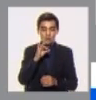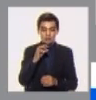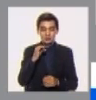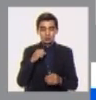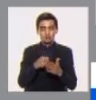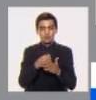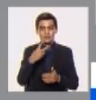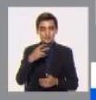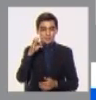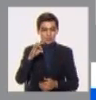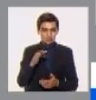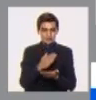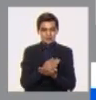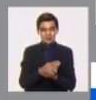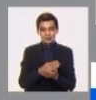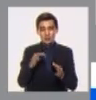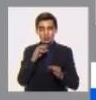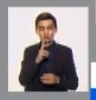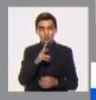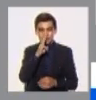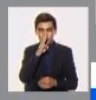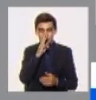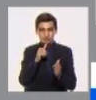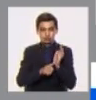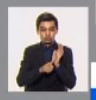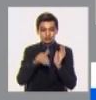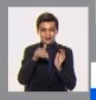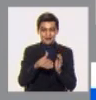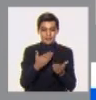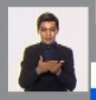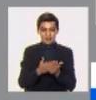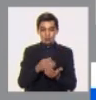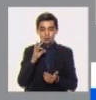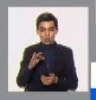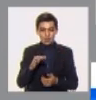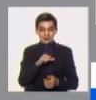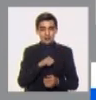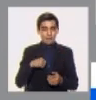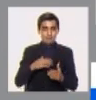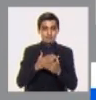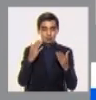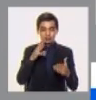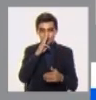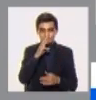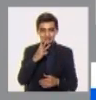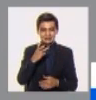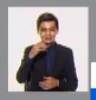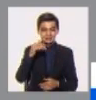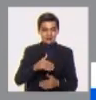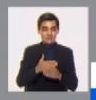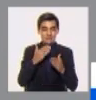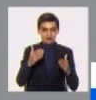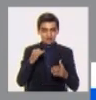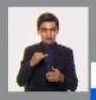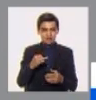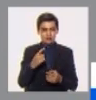до 20%. Минимальный у тех, у кого зарплата 60 тысяч тенге, а максимальная от 300 тысяч тенге и выше. Пост